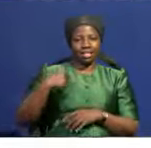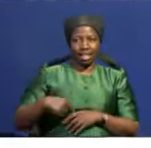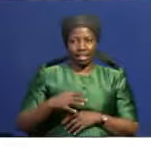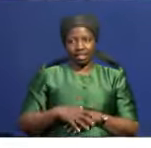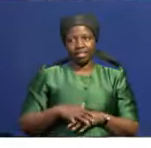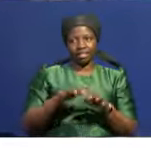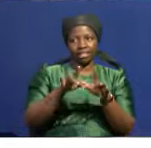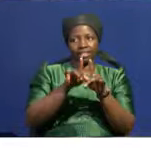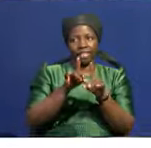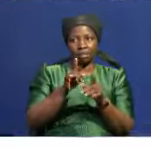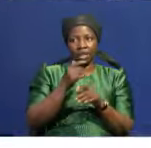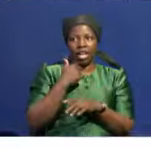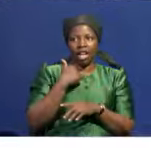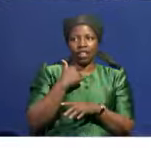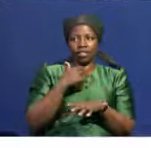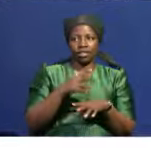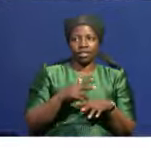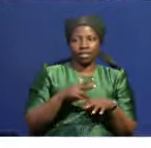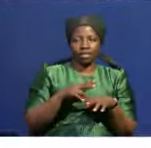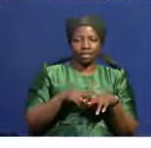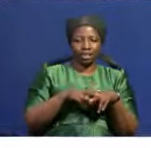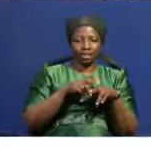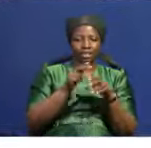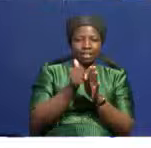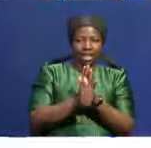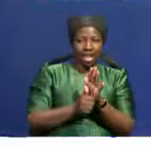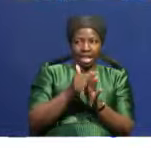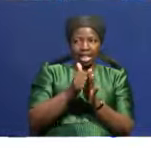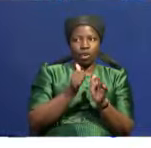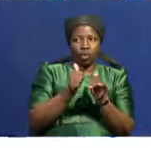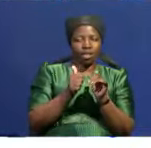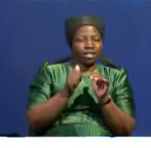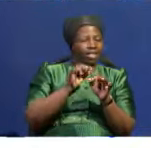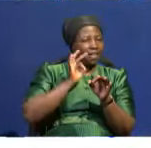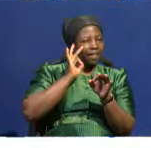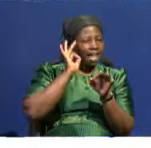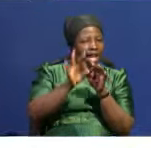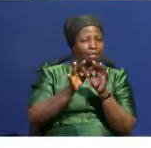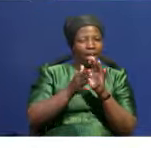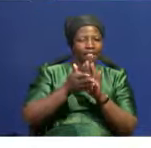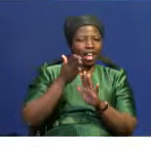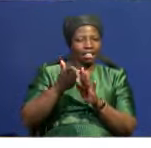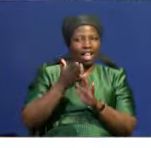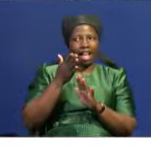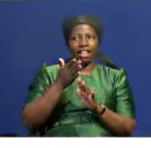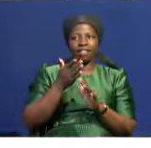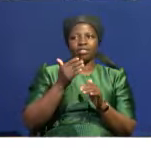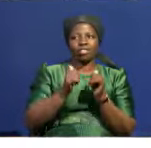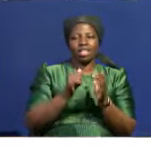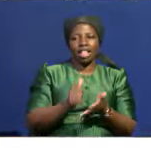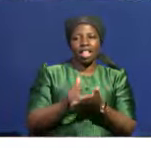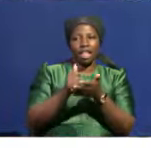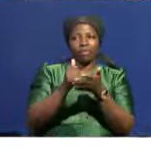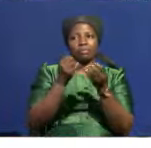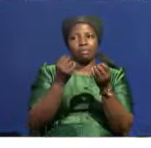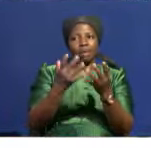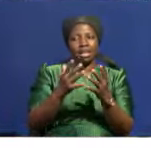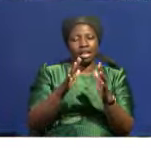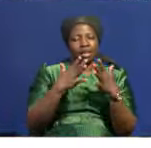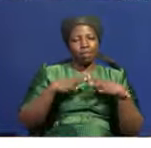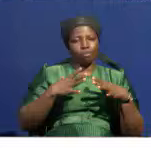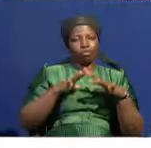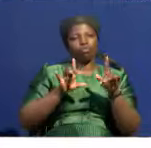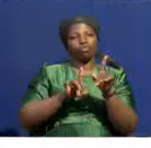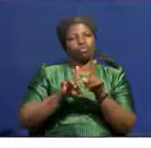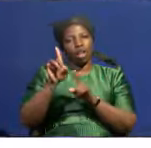haswa treni ya mwendo kasi, unawawezesha watalii kusafiri maeneo mengi ndani ya muda unaoruhusiwa na sera ya usafiri